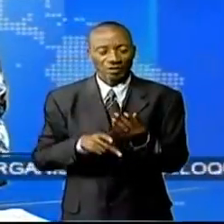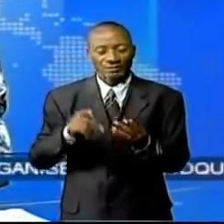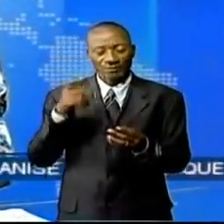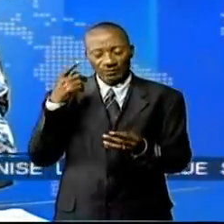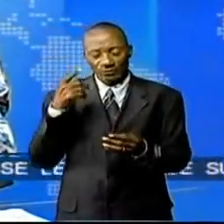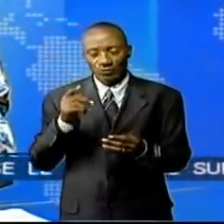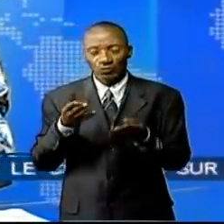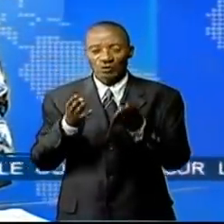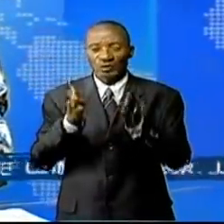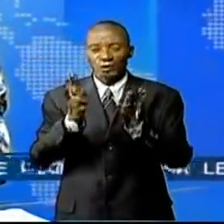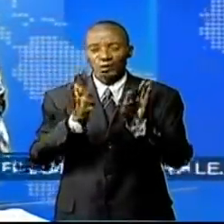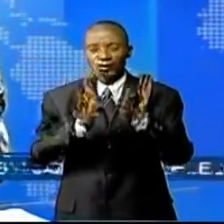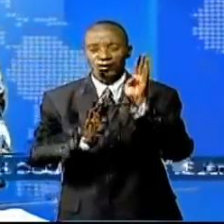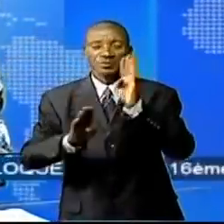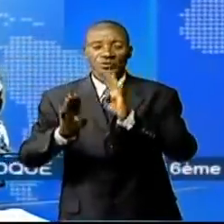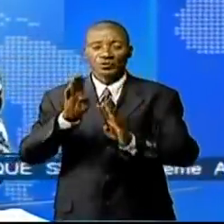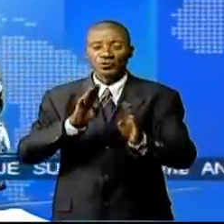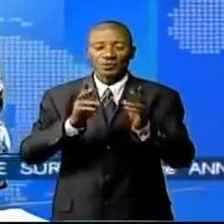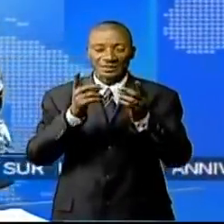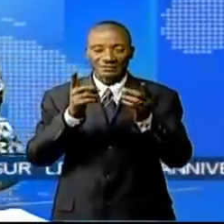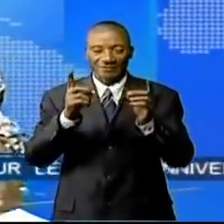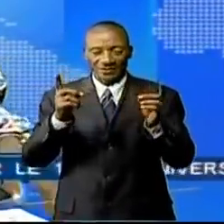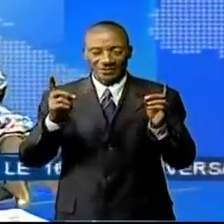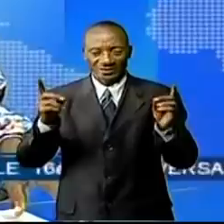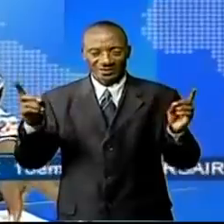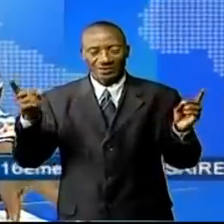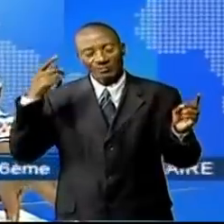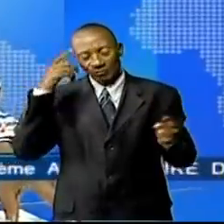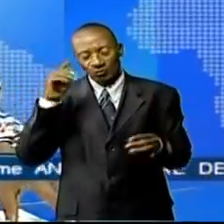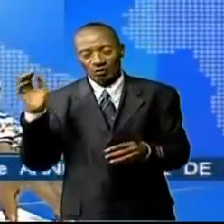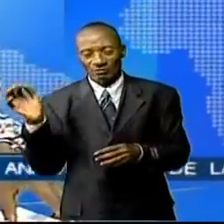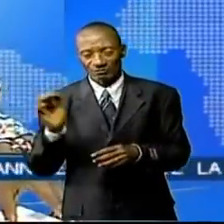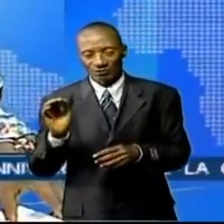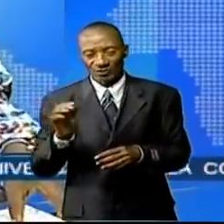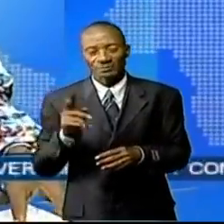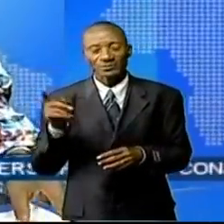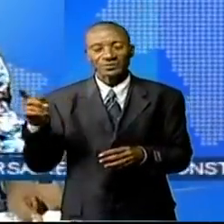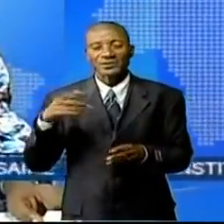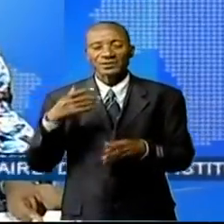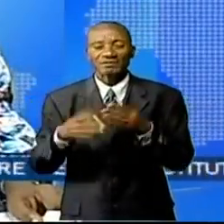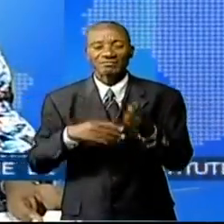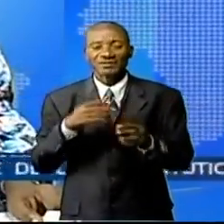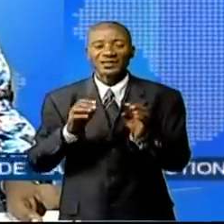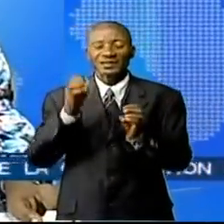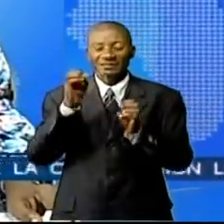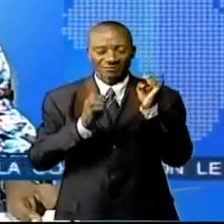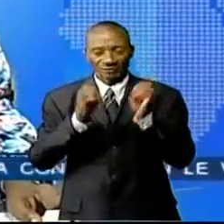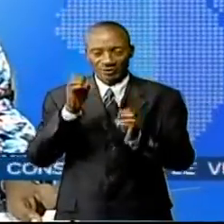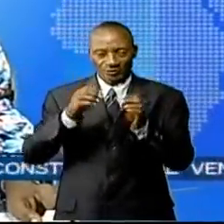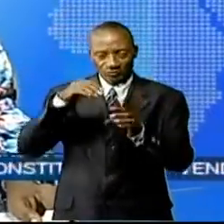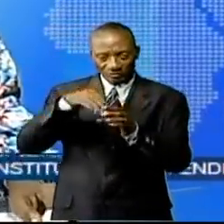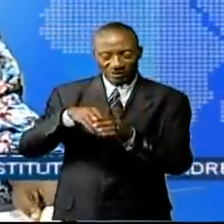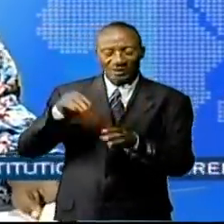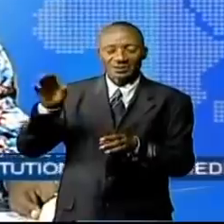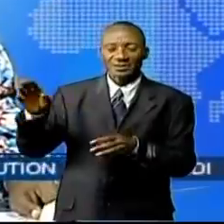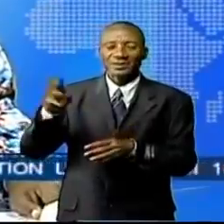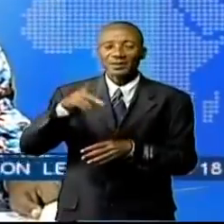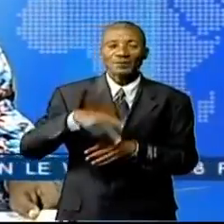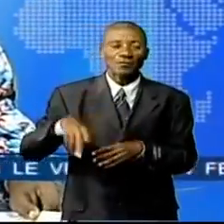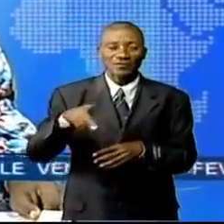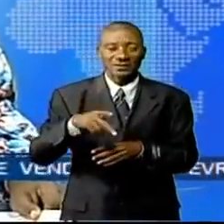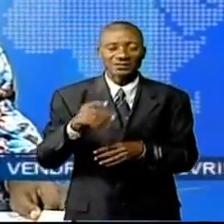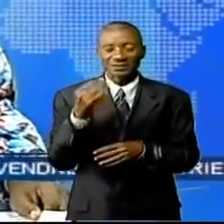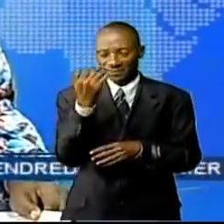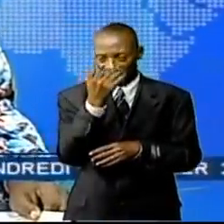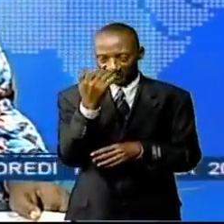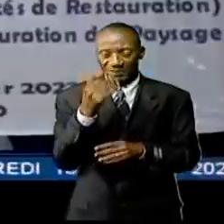gestion durable des forêts par la méthode d'évaluation des opportunités et de restauration des paysages forestiers. C'est un commentaire